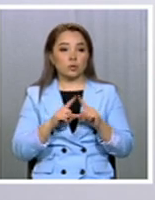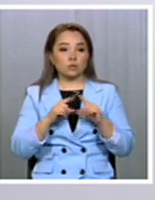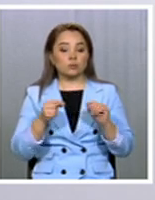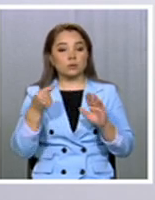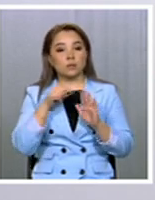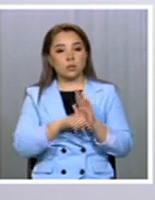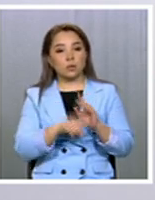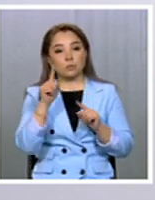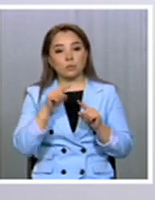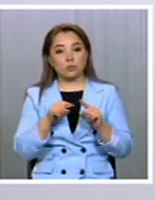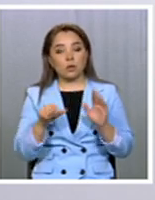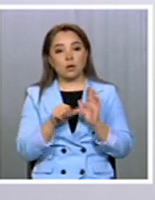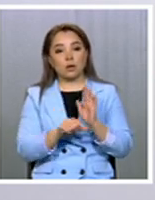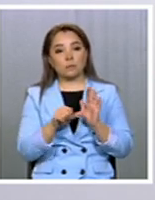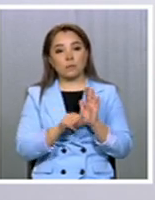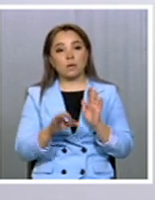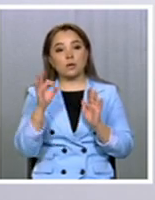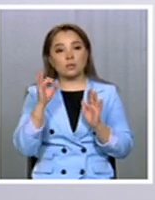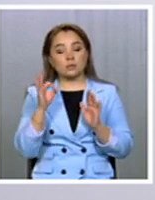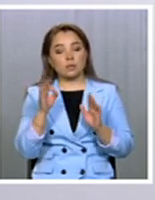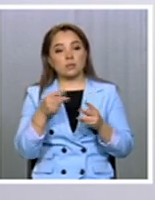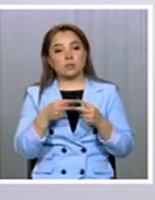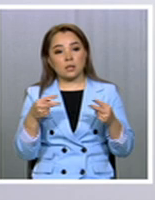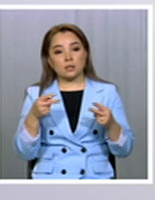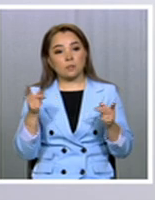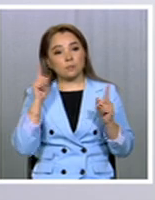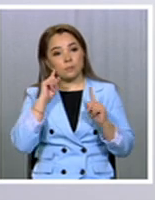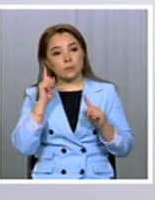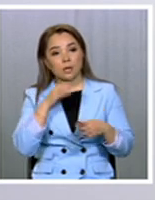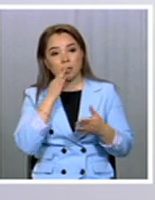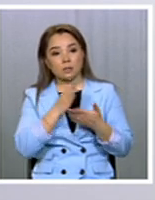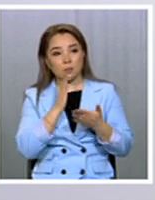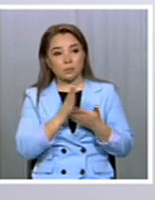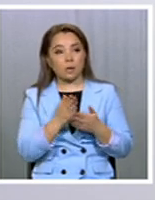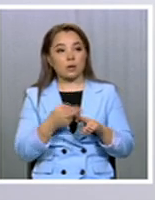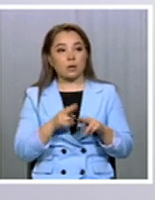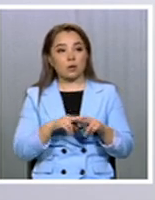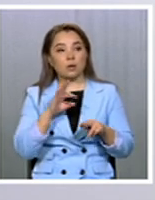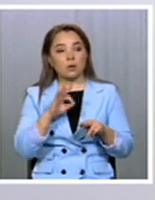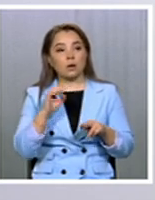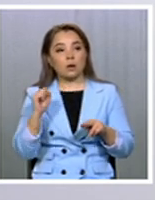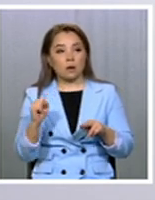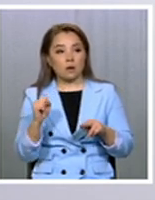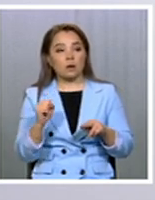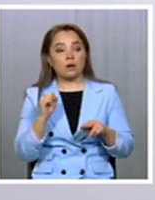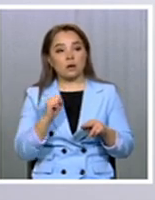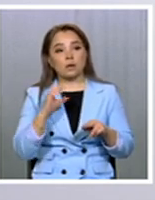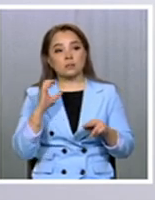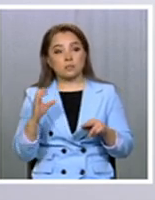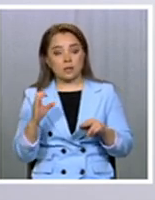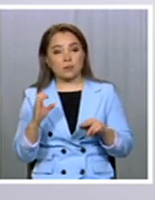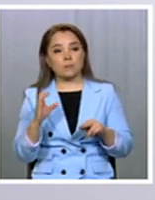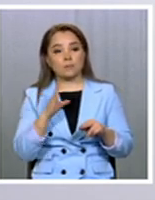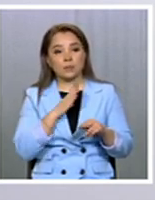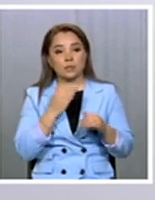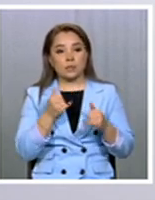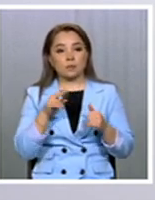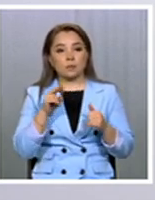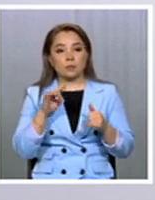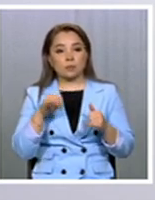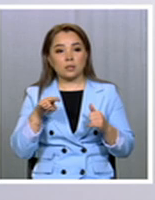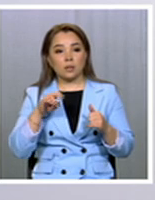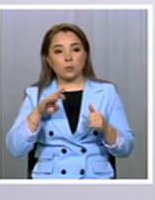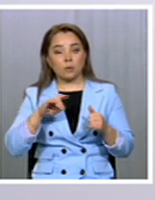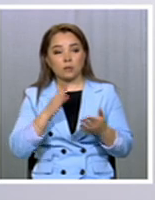бұрыштары 60 градусқа тең екенін білеміз. Ендеше, О, А мен А, С-ның перпендикуляр екенін білеміз.